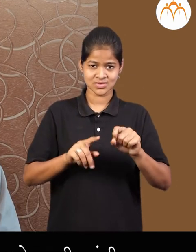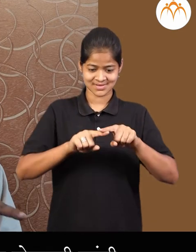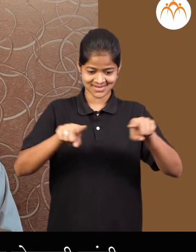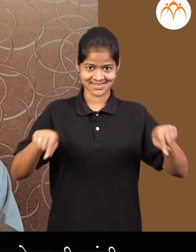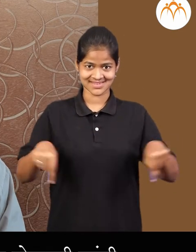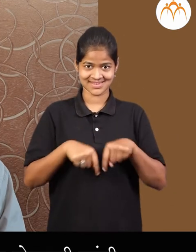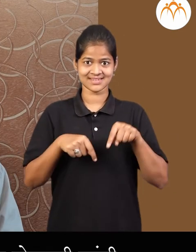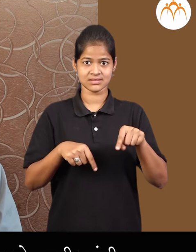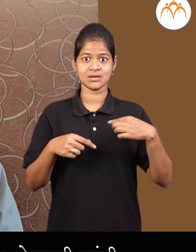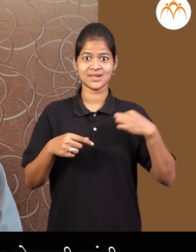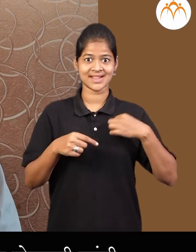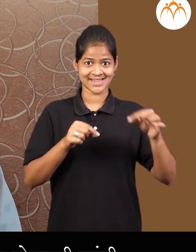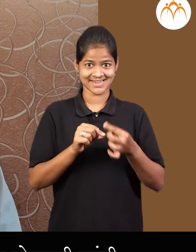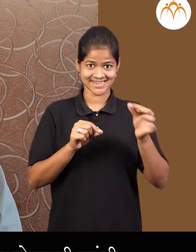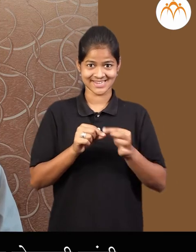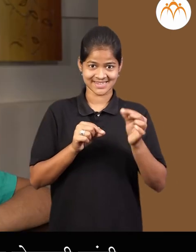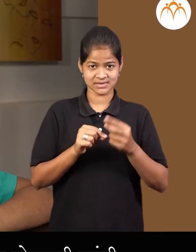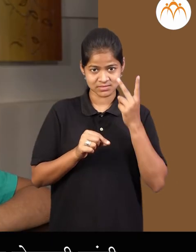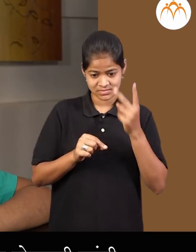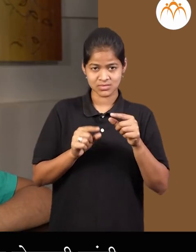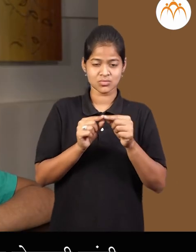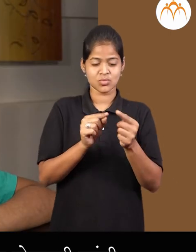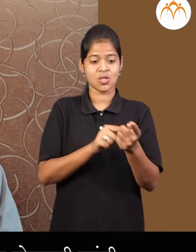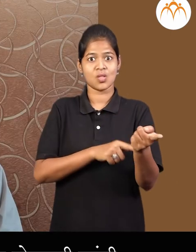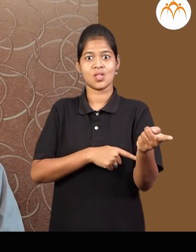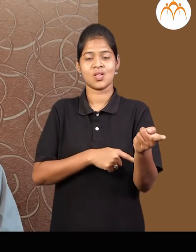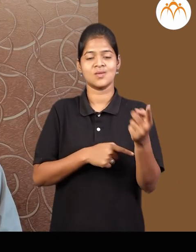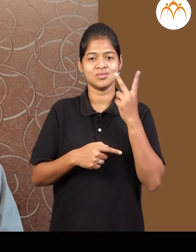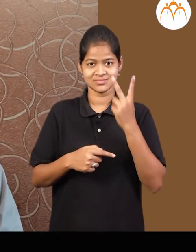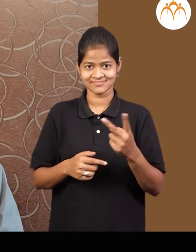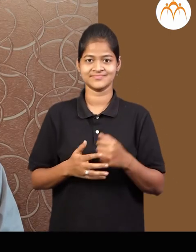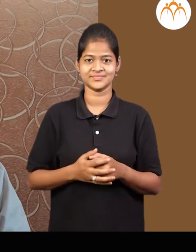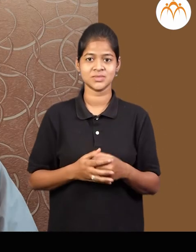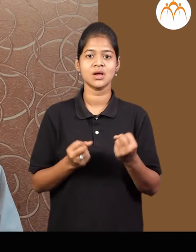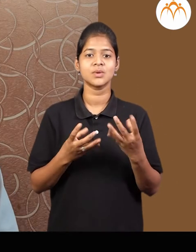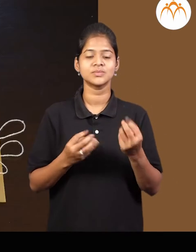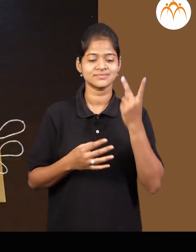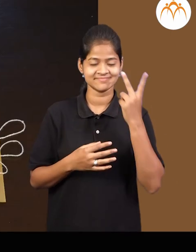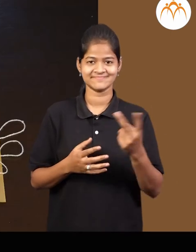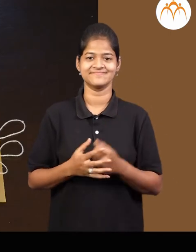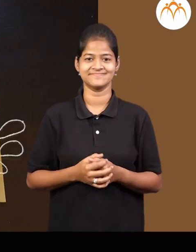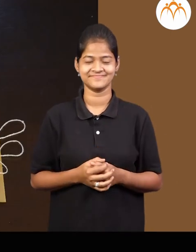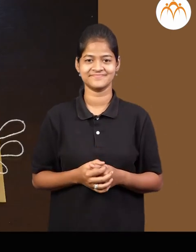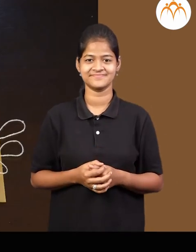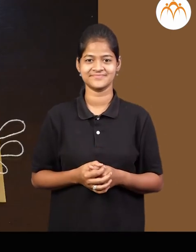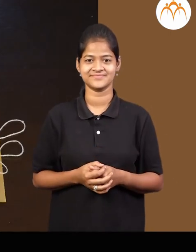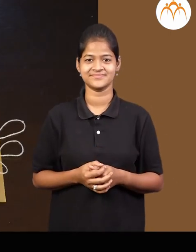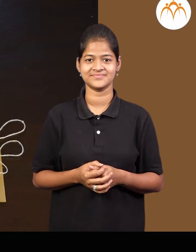म्हणजे तुम्हाला जे मी दोरे दिले त्या दोऱ्यांची लांबी. ठीक आहे, मोजा.